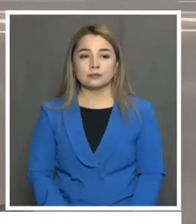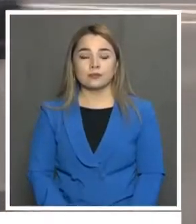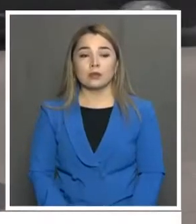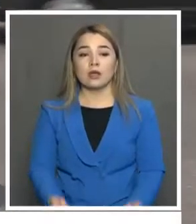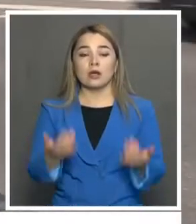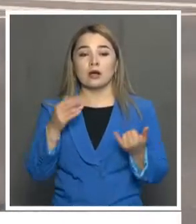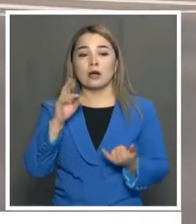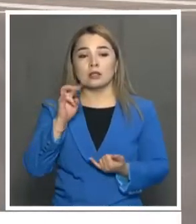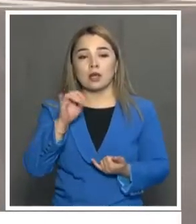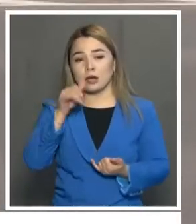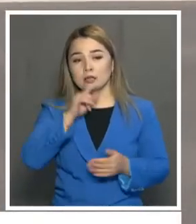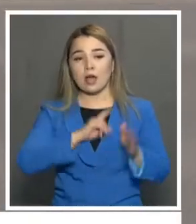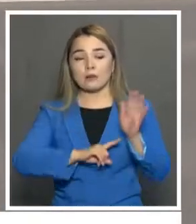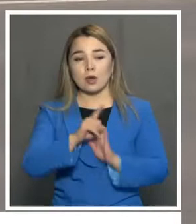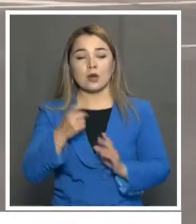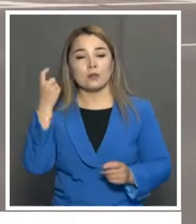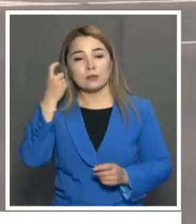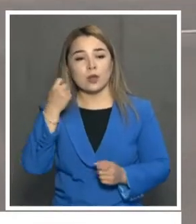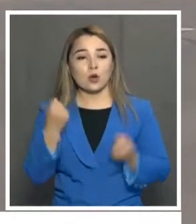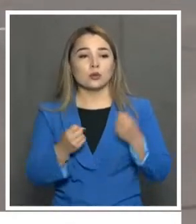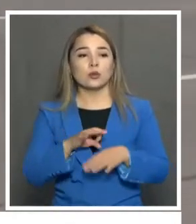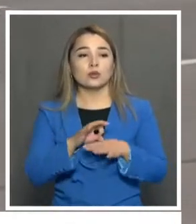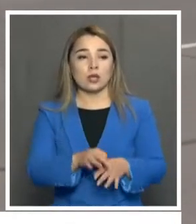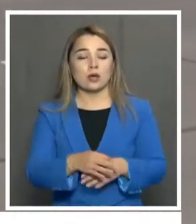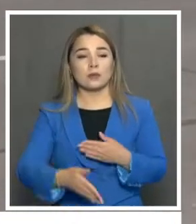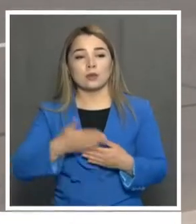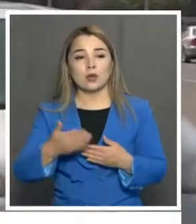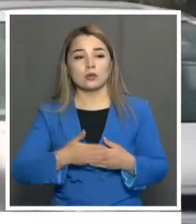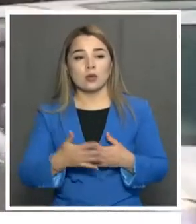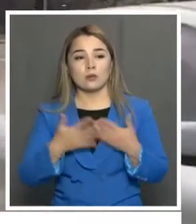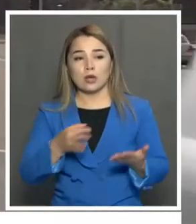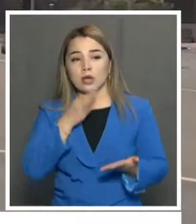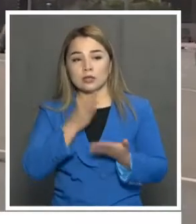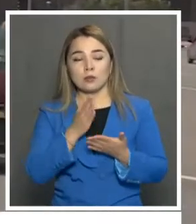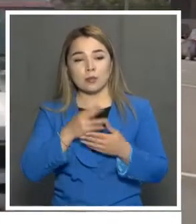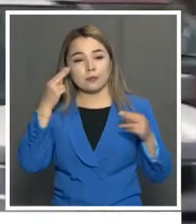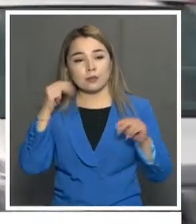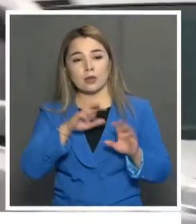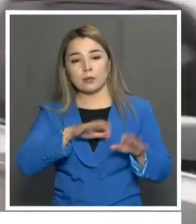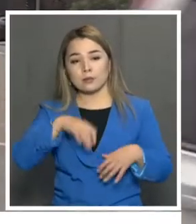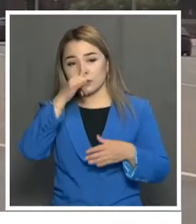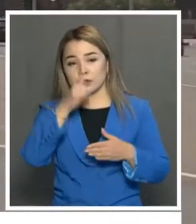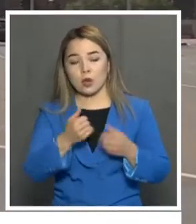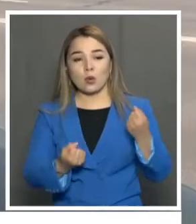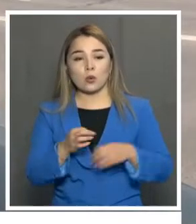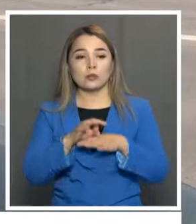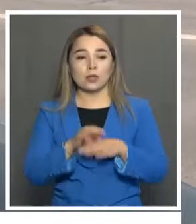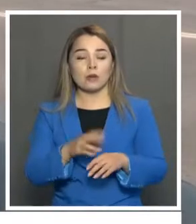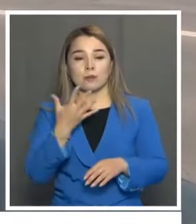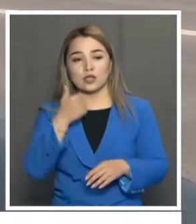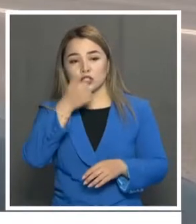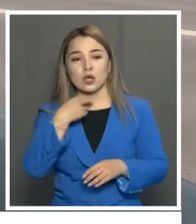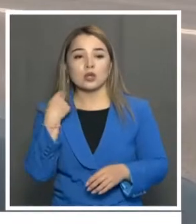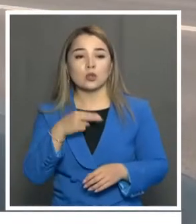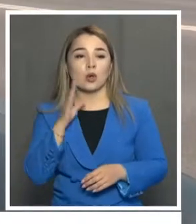Биыл қаңтардан бастап елімізде көлікті мас күйінде жүргізгендерге жауапкершілік күшейтілді. Жүргізу құқығынан айырыла тұрып, мас күйінде көлік басқарғандар енді 5 жылға дейін